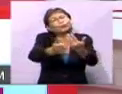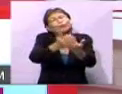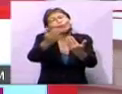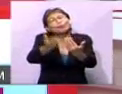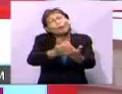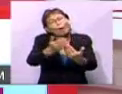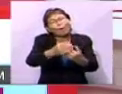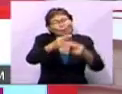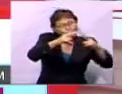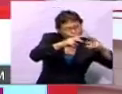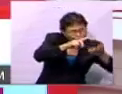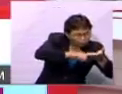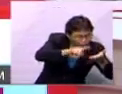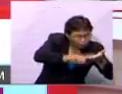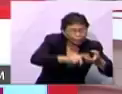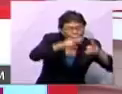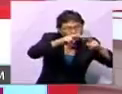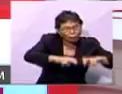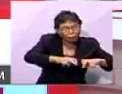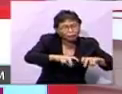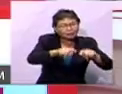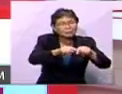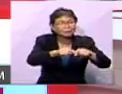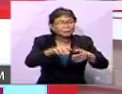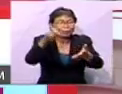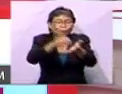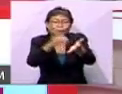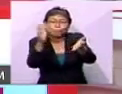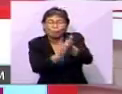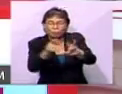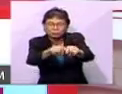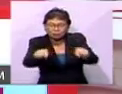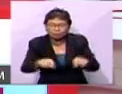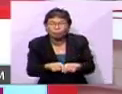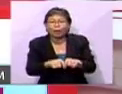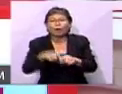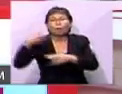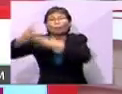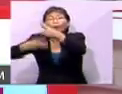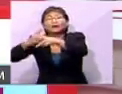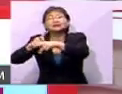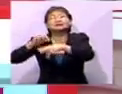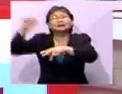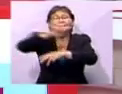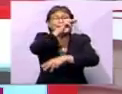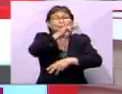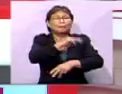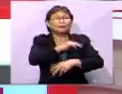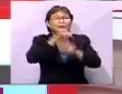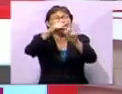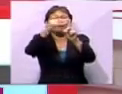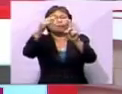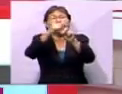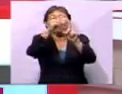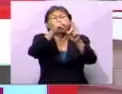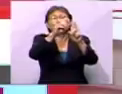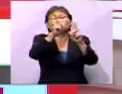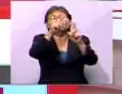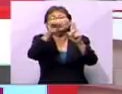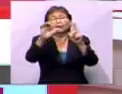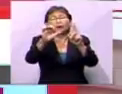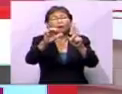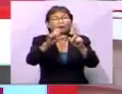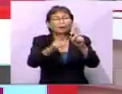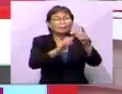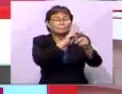meneliti, mengkaji dan mewartakan tapak warisan di Sabah. Menteri Pelancongan, Kebudayaan dan Alam Sekitar Sabah, Datuk Seri